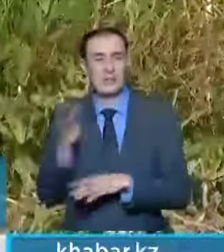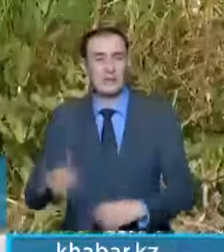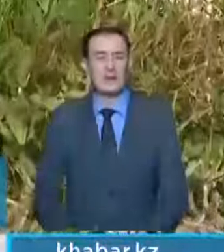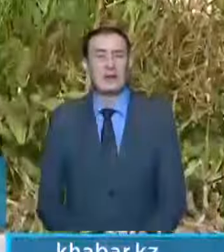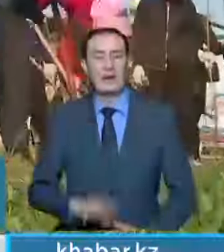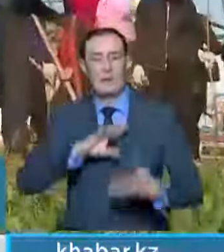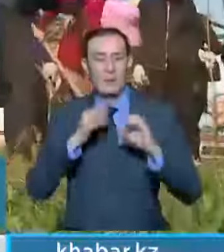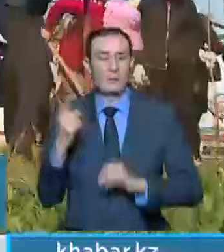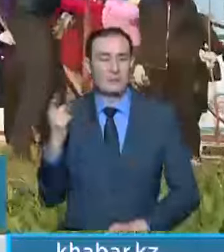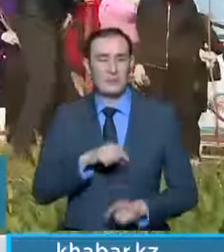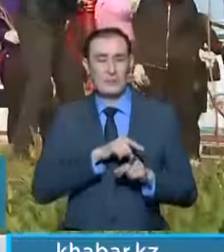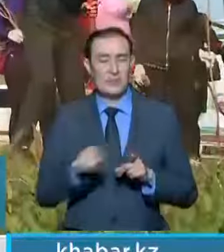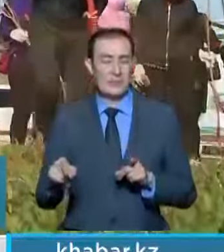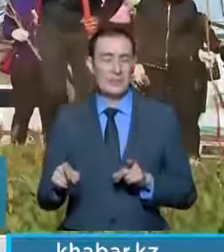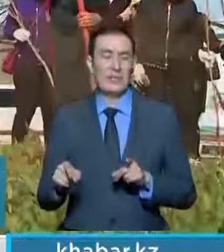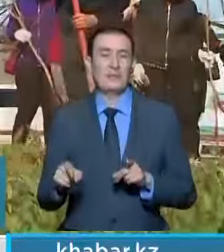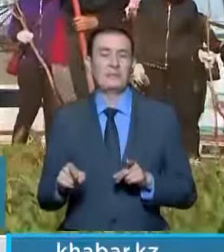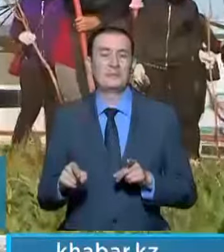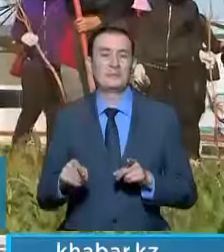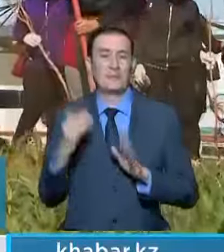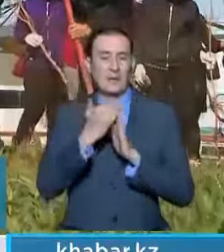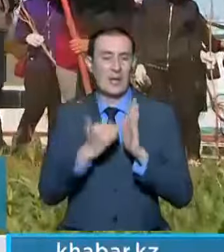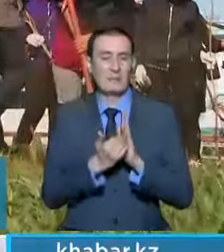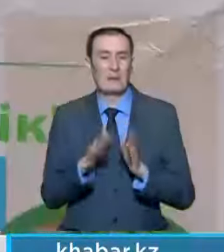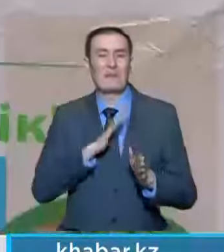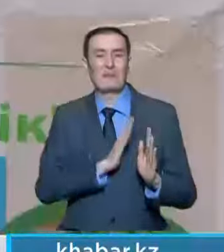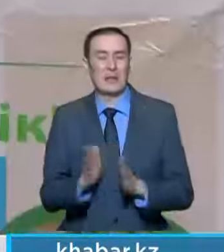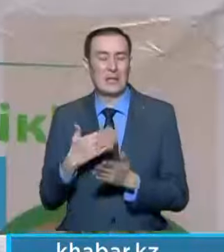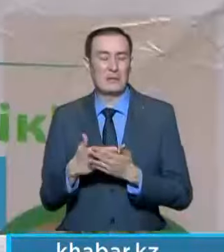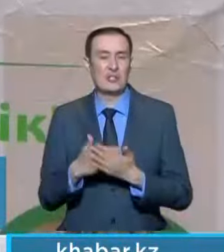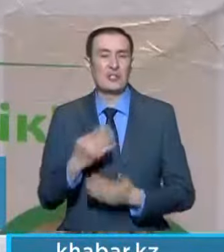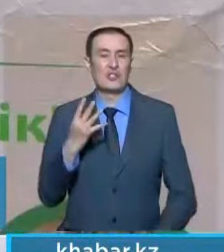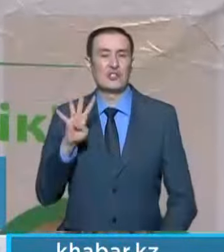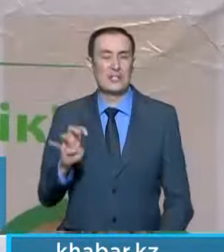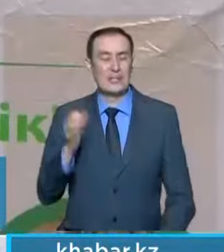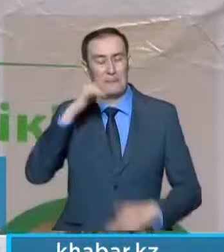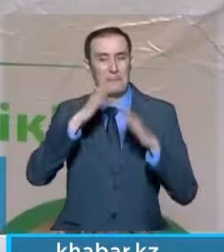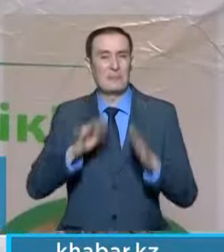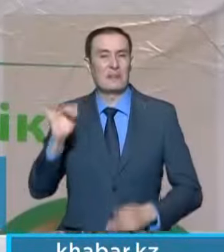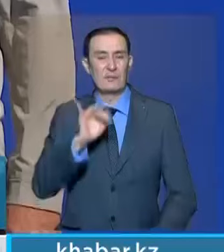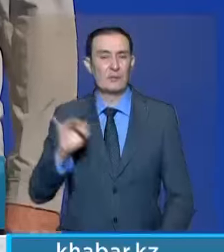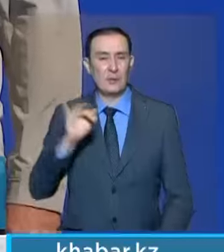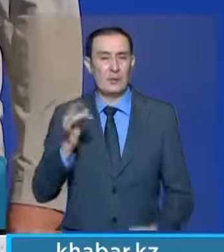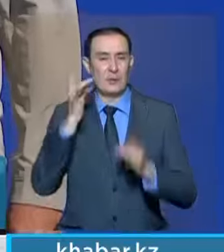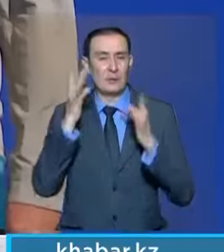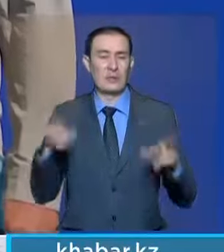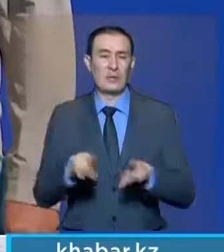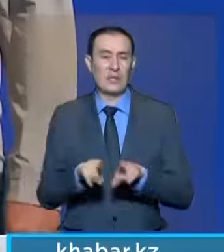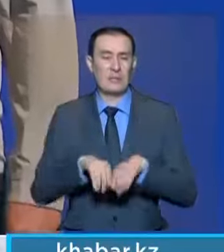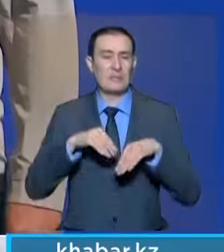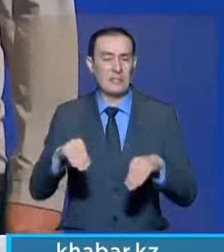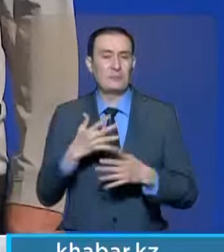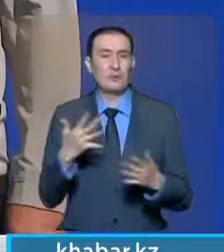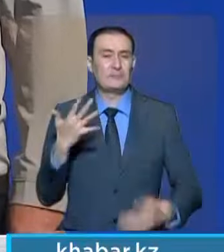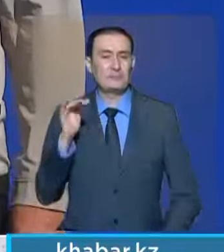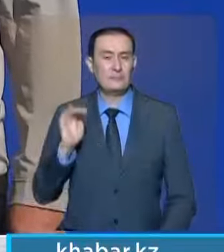В целом за неделю под эгидой Киэль Микен в регионе привели в порядок почти 400 памятников истории и культуры, а также высадили